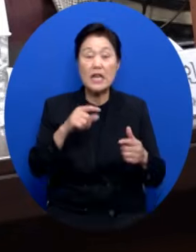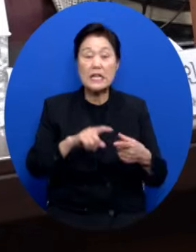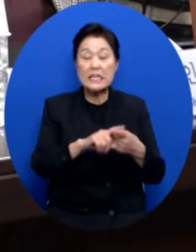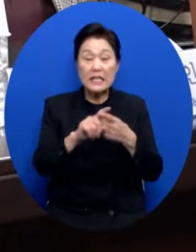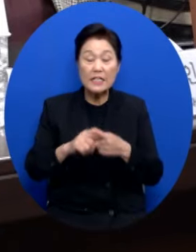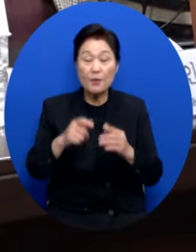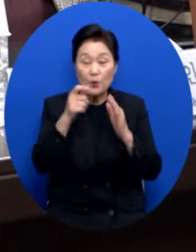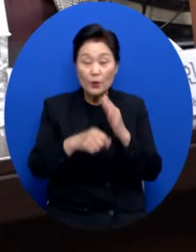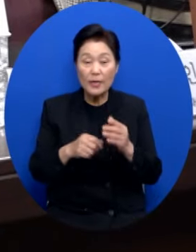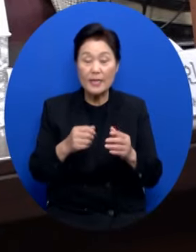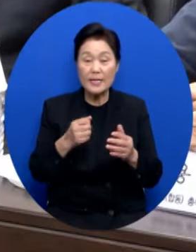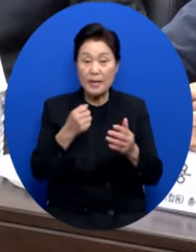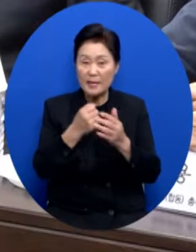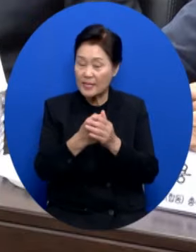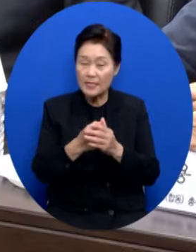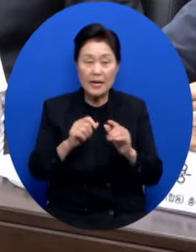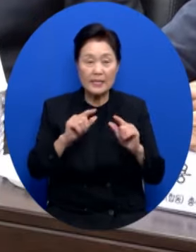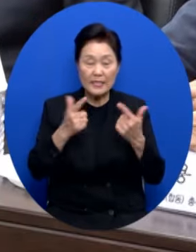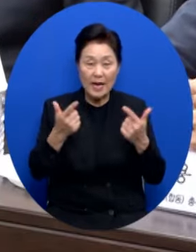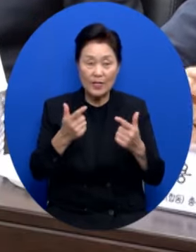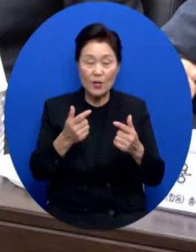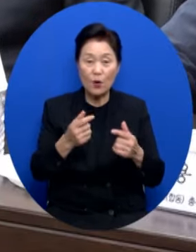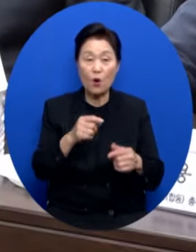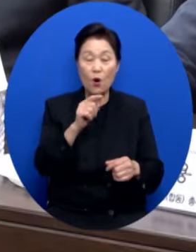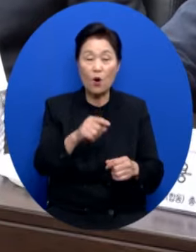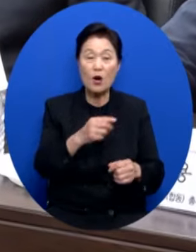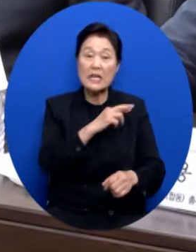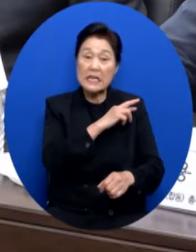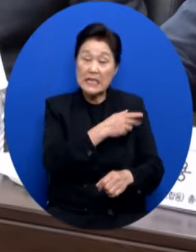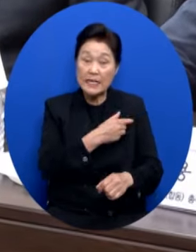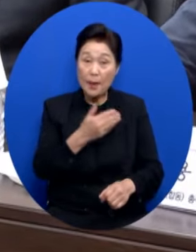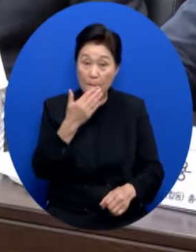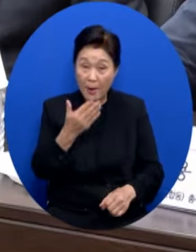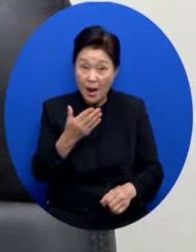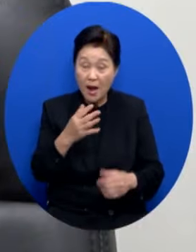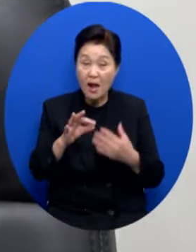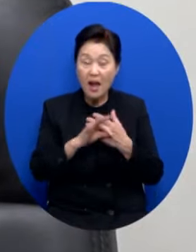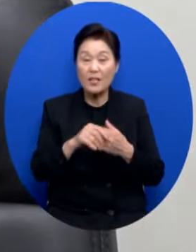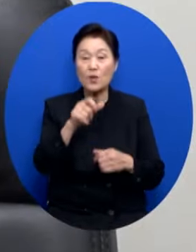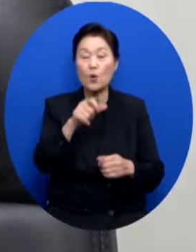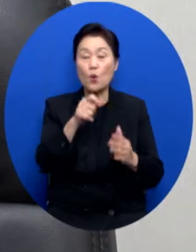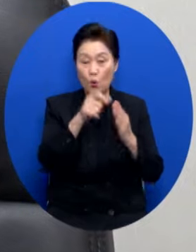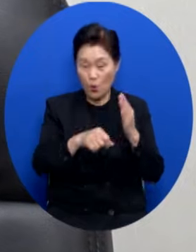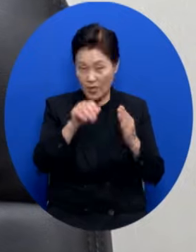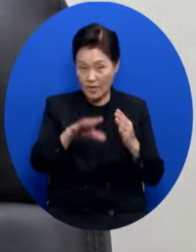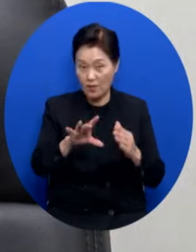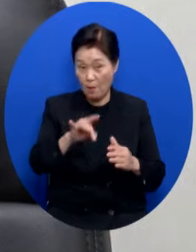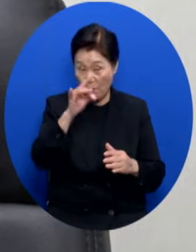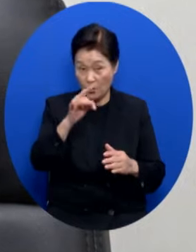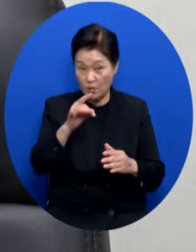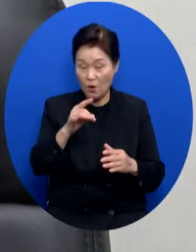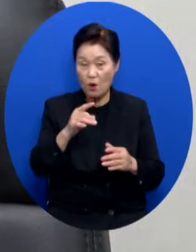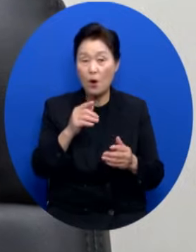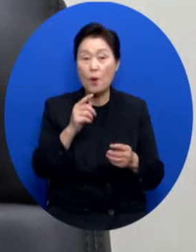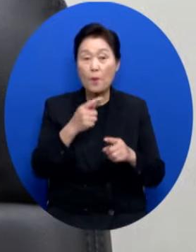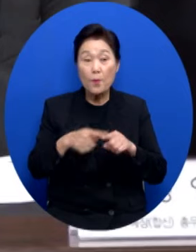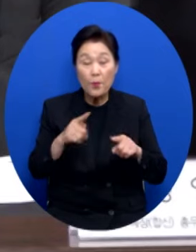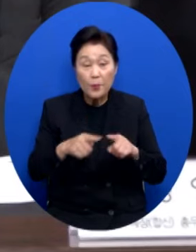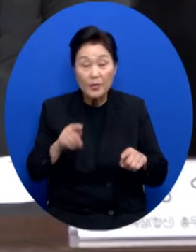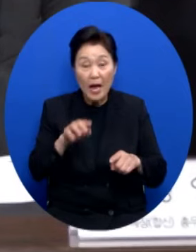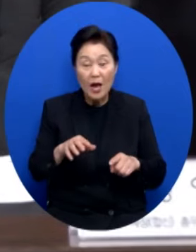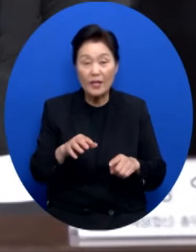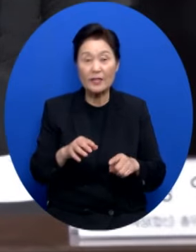이단성 판단이 필요한 경우 해당 교단에서 먼저 처결을 요청하기로 한다 등 한교총 이단 관련 처리 기준에